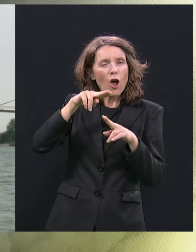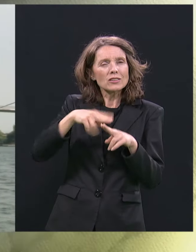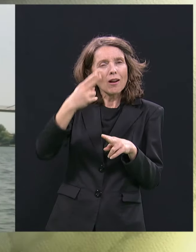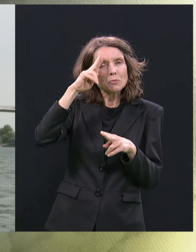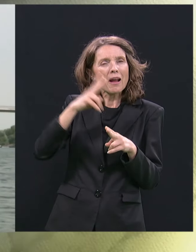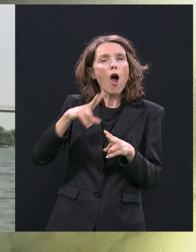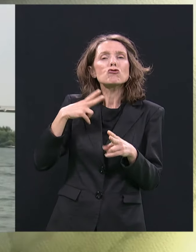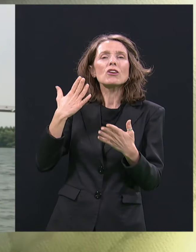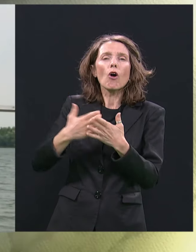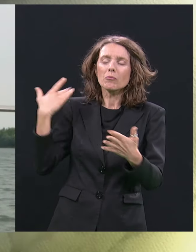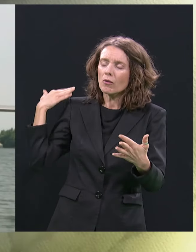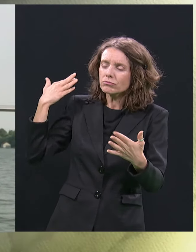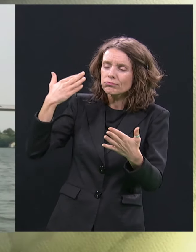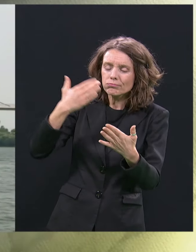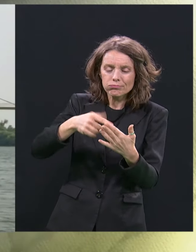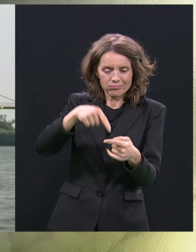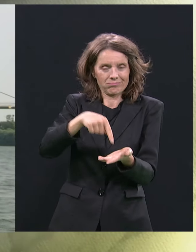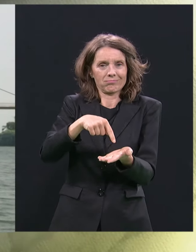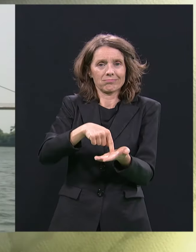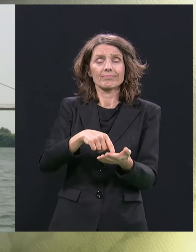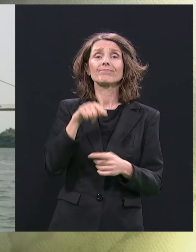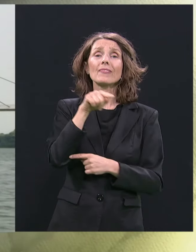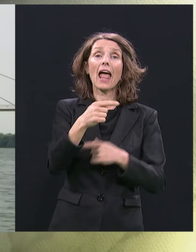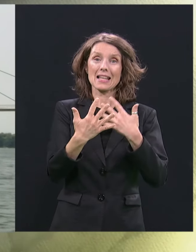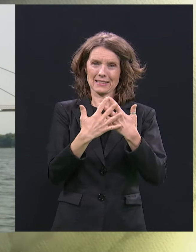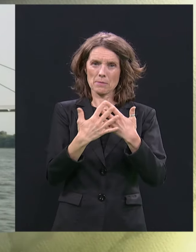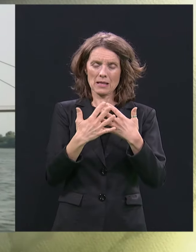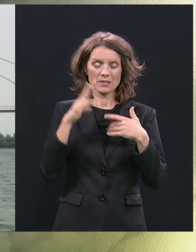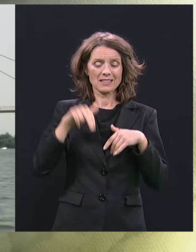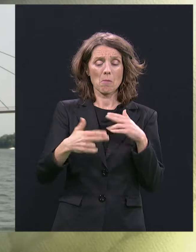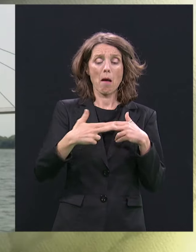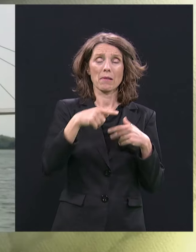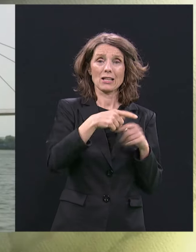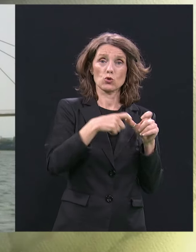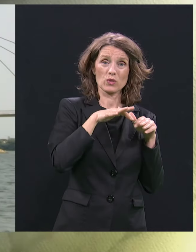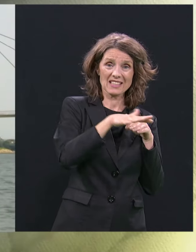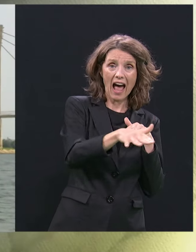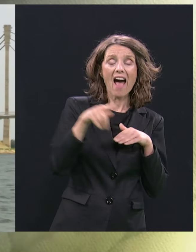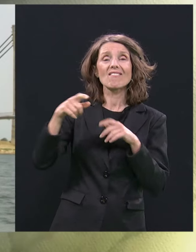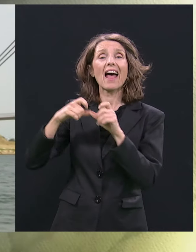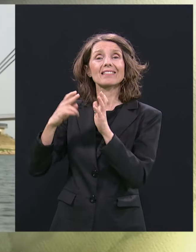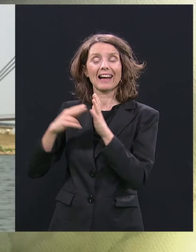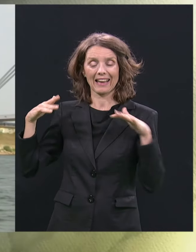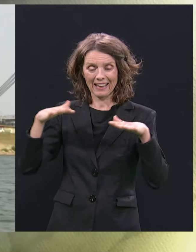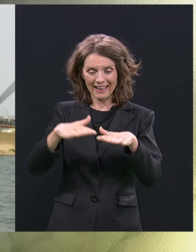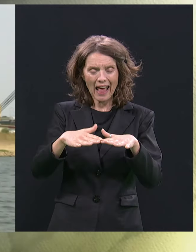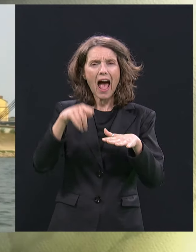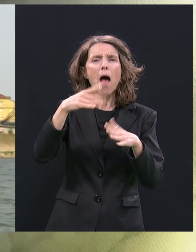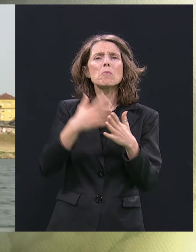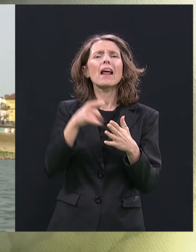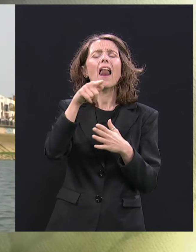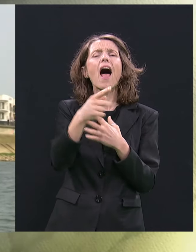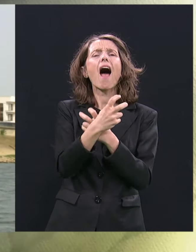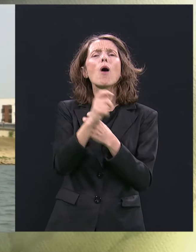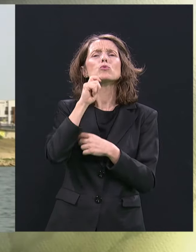rečnih tokova Save i Drine je uticao na veliki promet drveta na južnim granicama Austro-Ugarskog